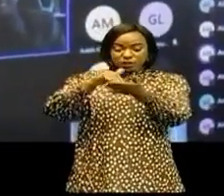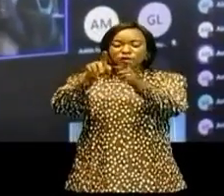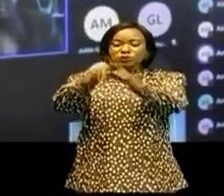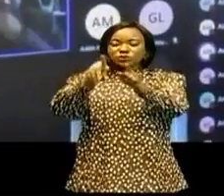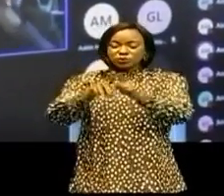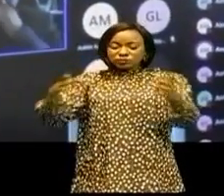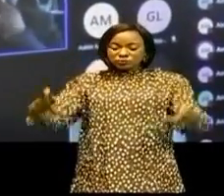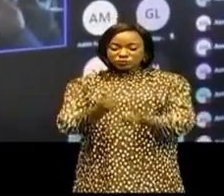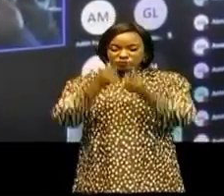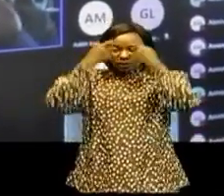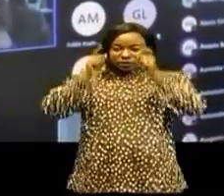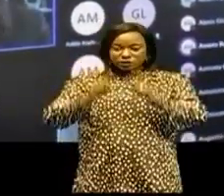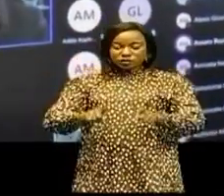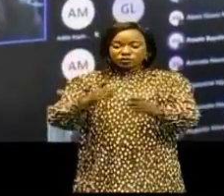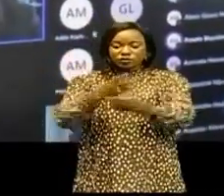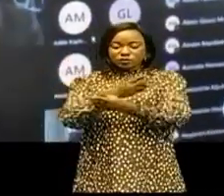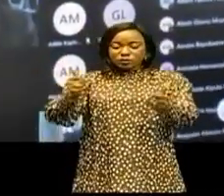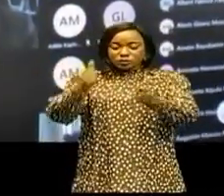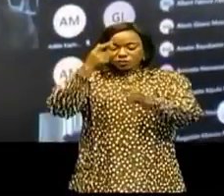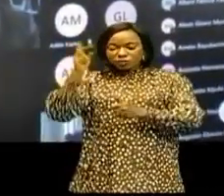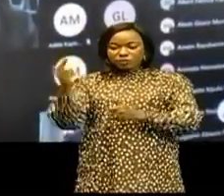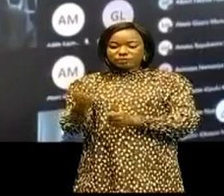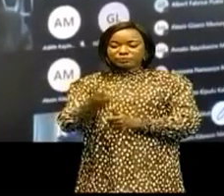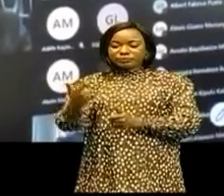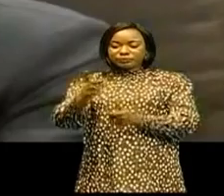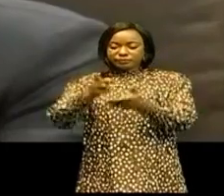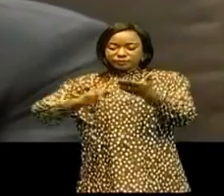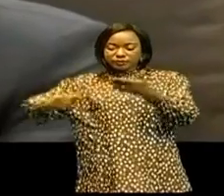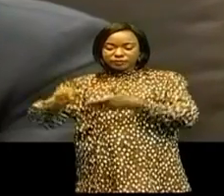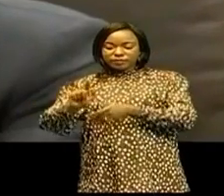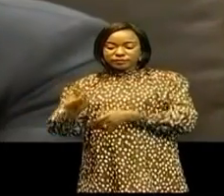consensus favorable aux deux parties.